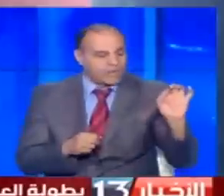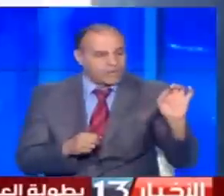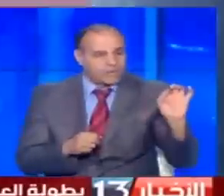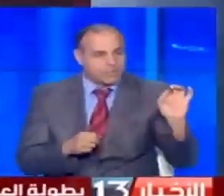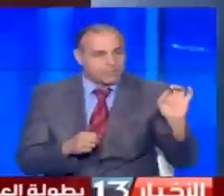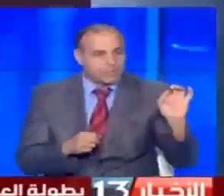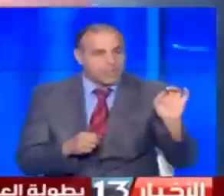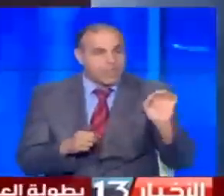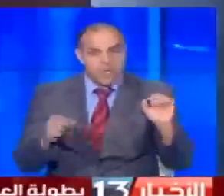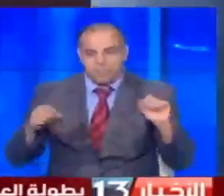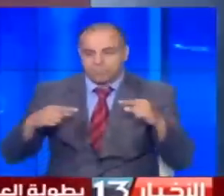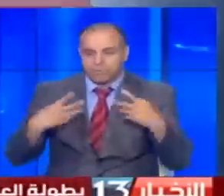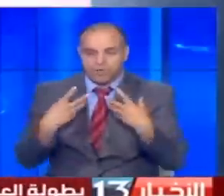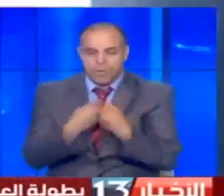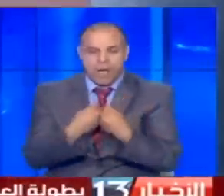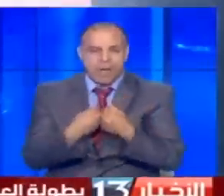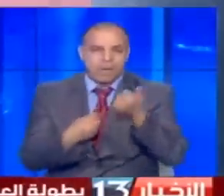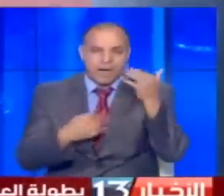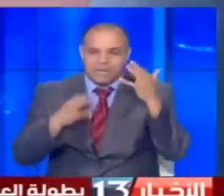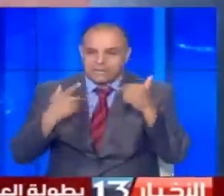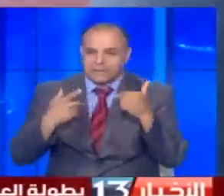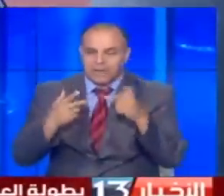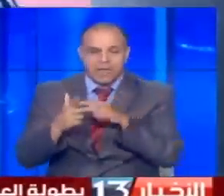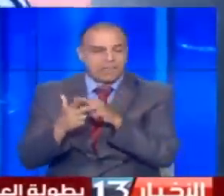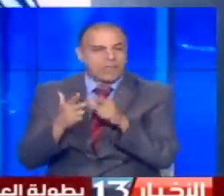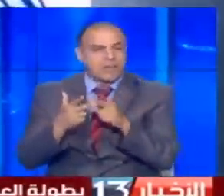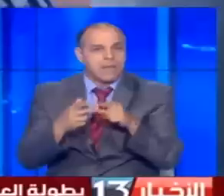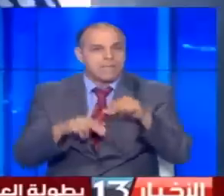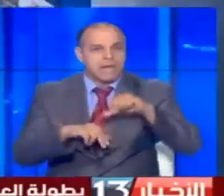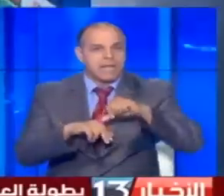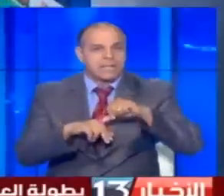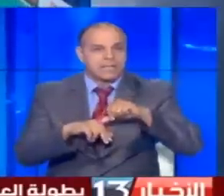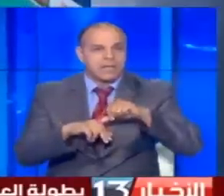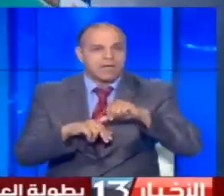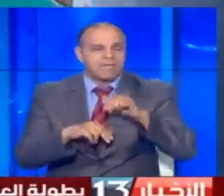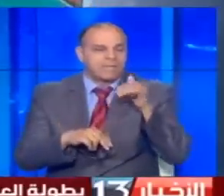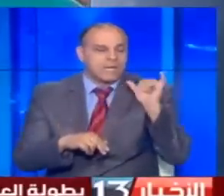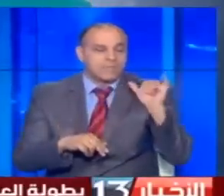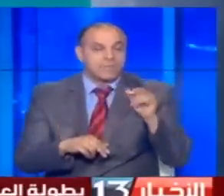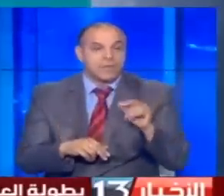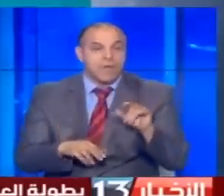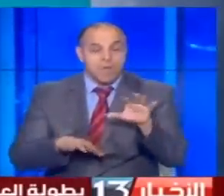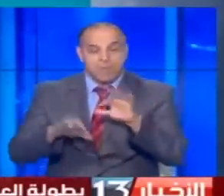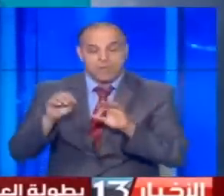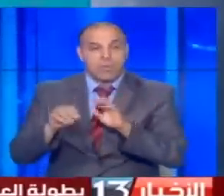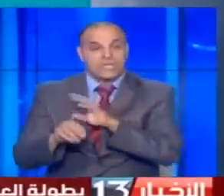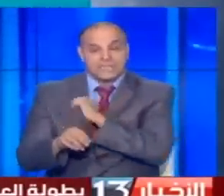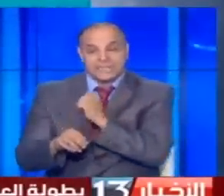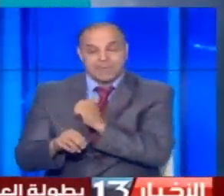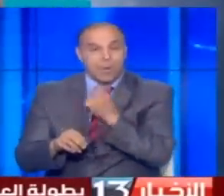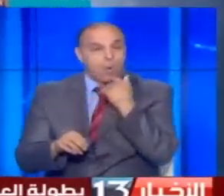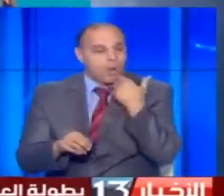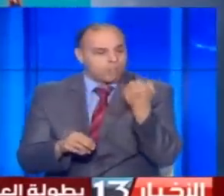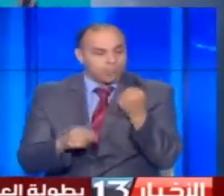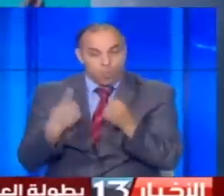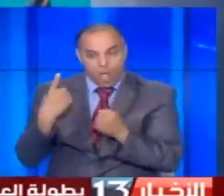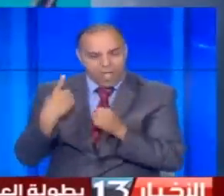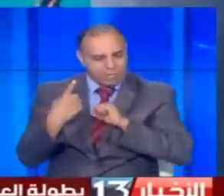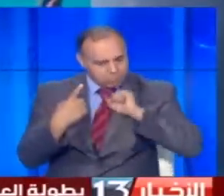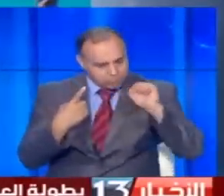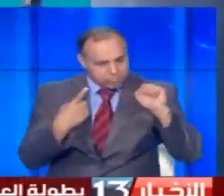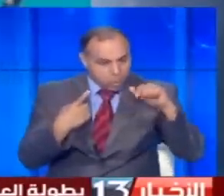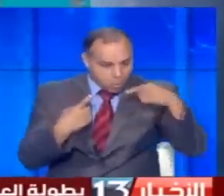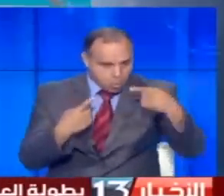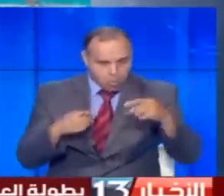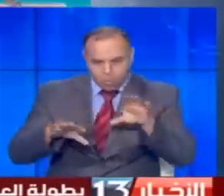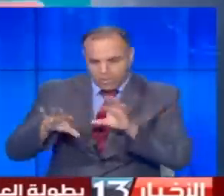في لقاء جمعهما لحساب الدور الثالث بمدينه المنتخب الصربي يحتاج فوزا وحيدا في مباراه اليوم